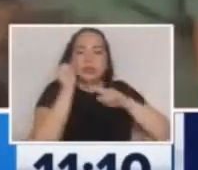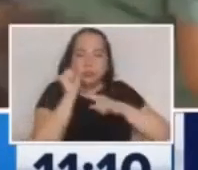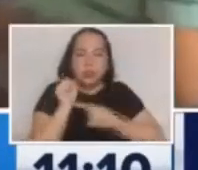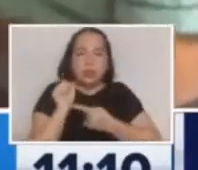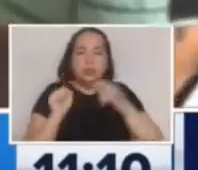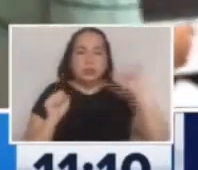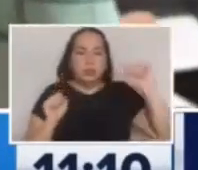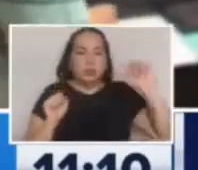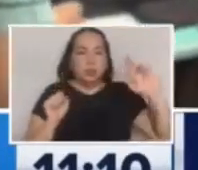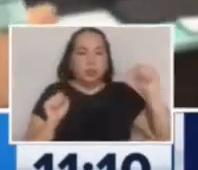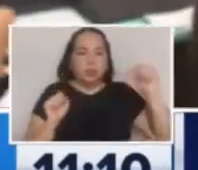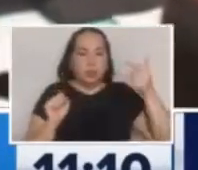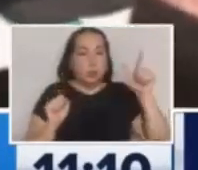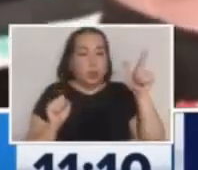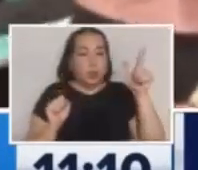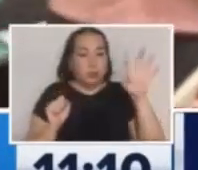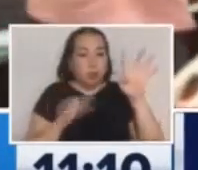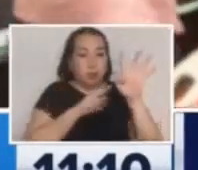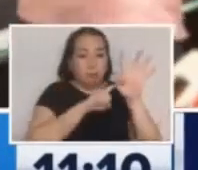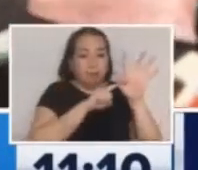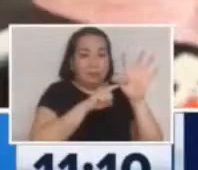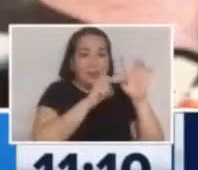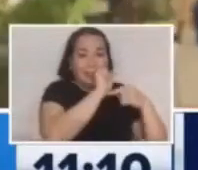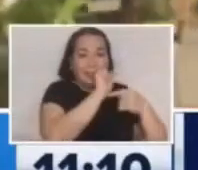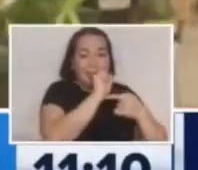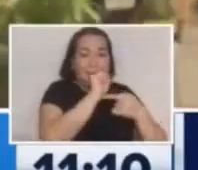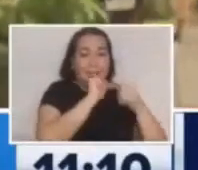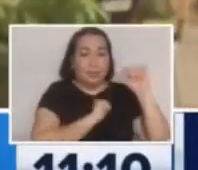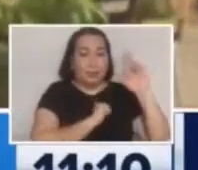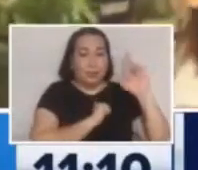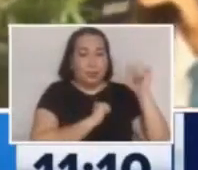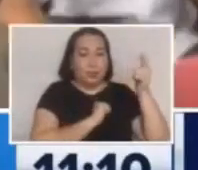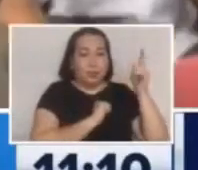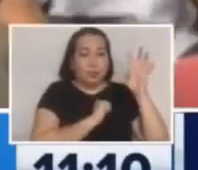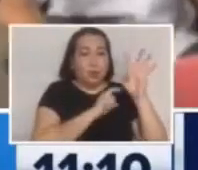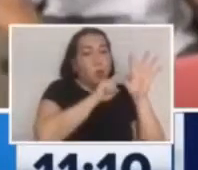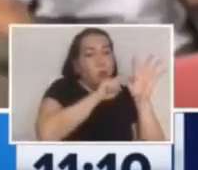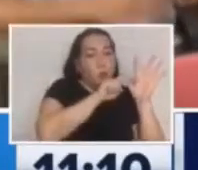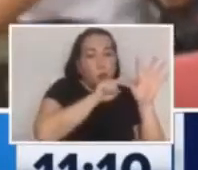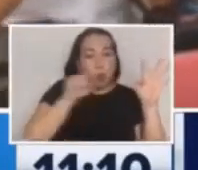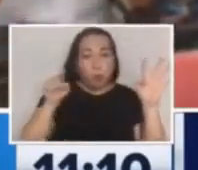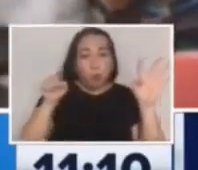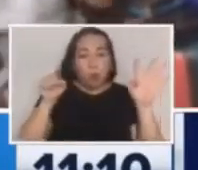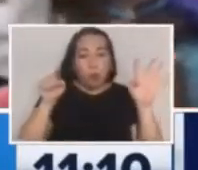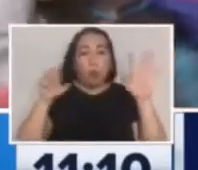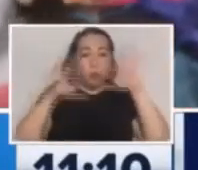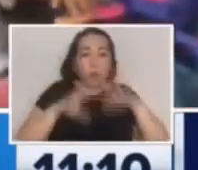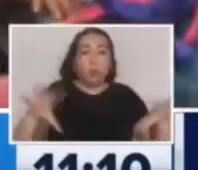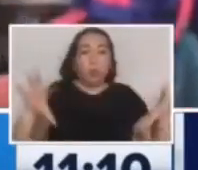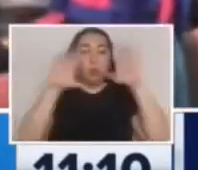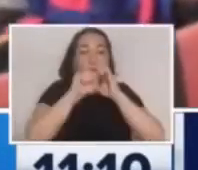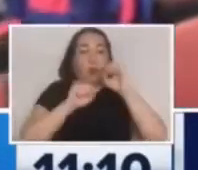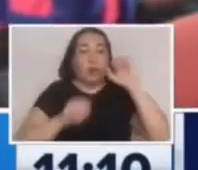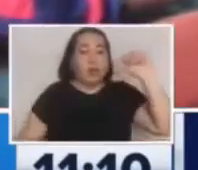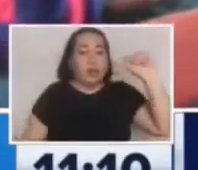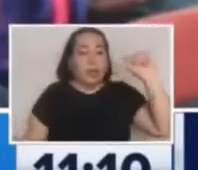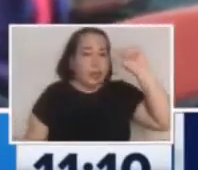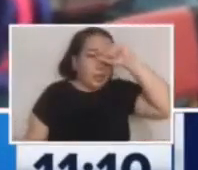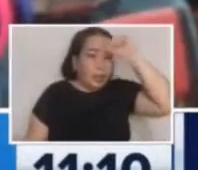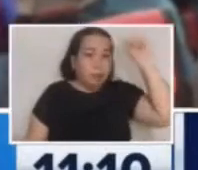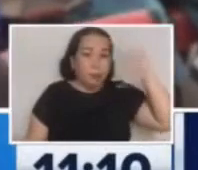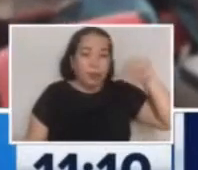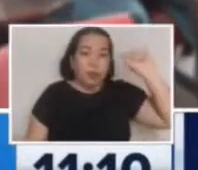patuloy ang edukasyon. Ang hirap naman kung tigilan natin ang learning process